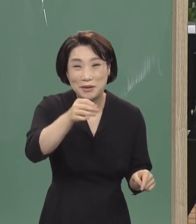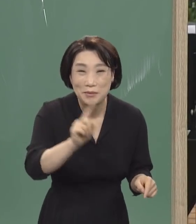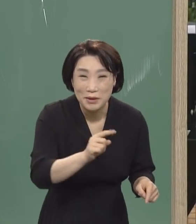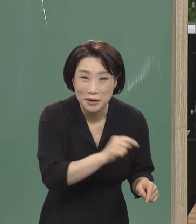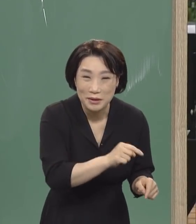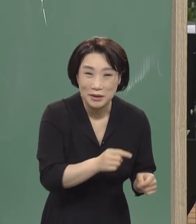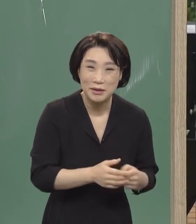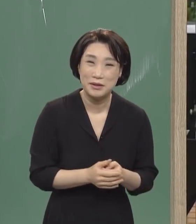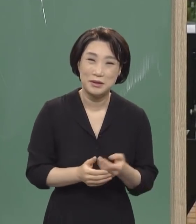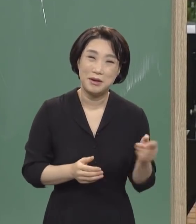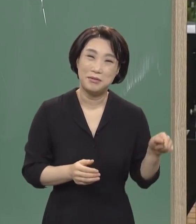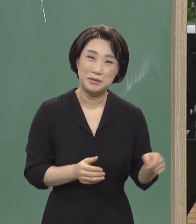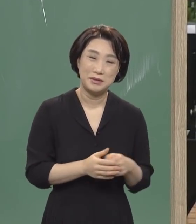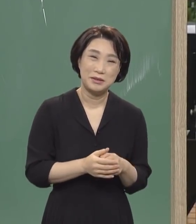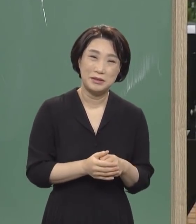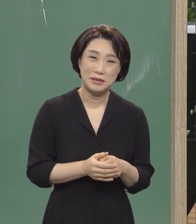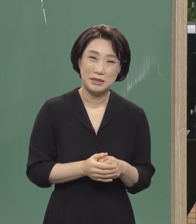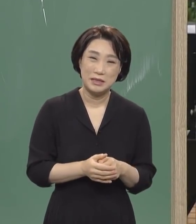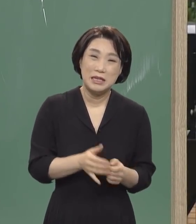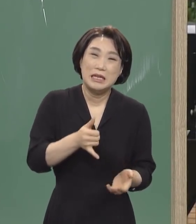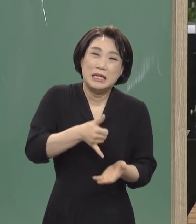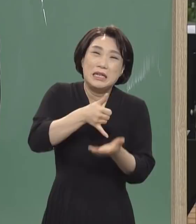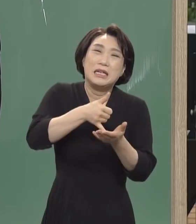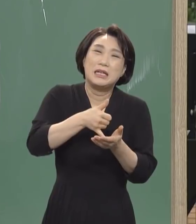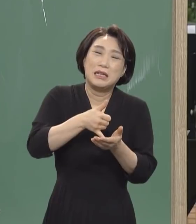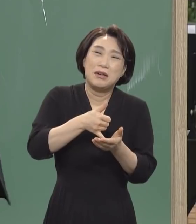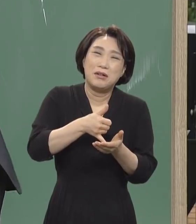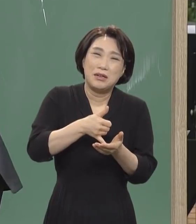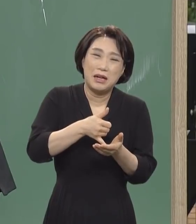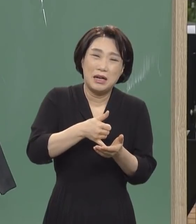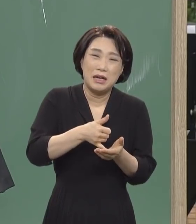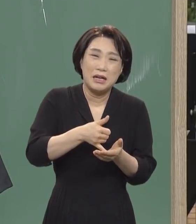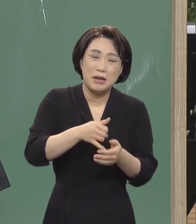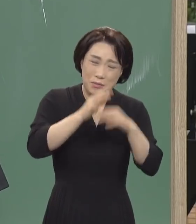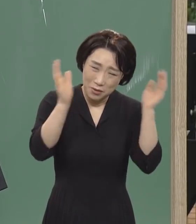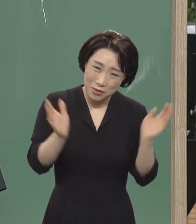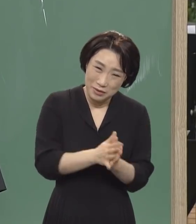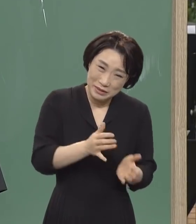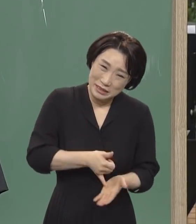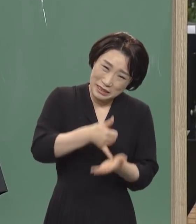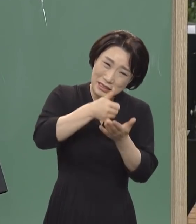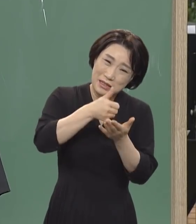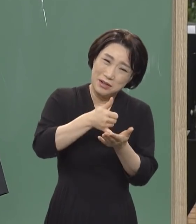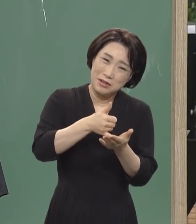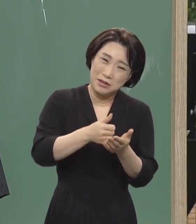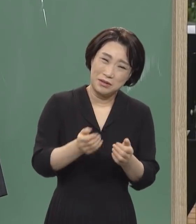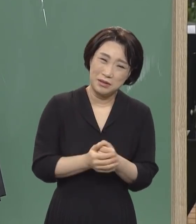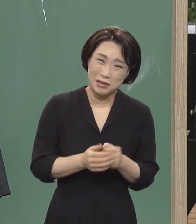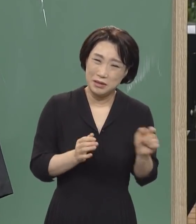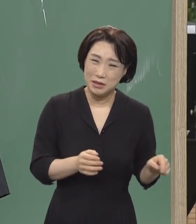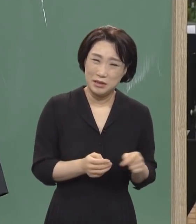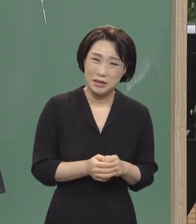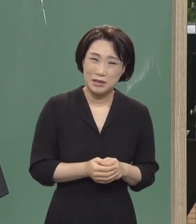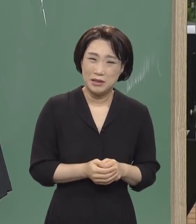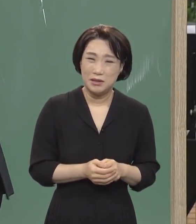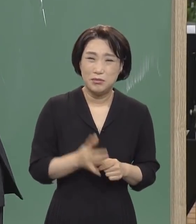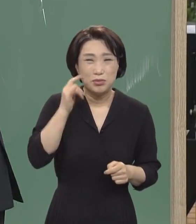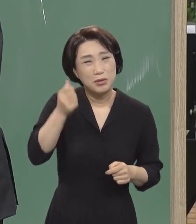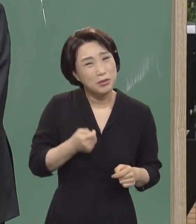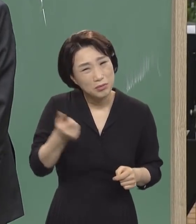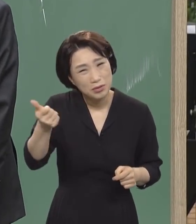아주 전인격 무식이다. 전인격 무식. 전인격 무식. 인격적으로 무시한다. 인격적으로 무식.